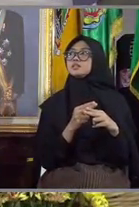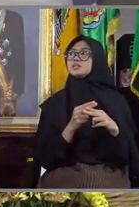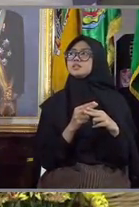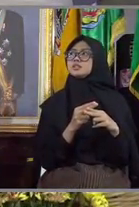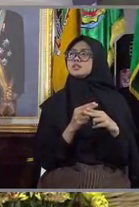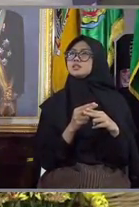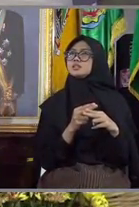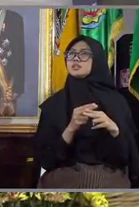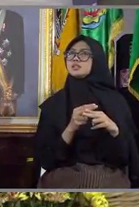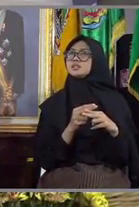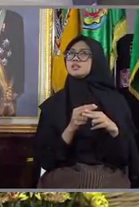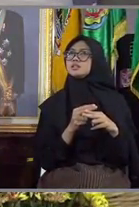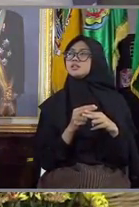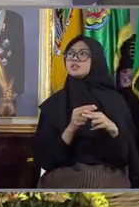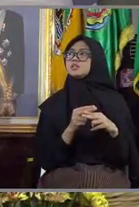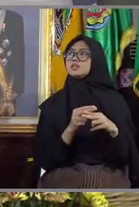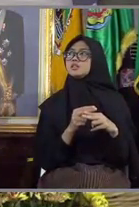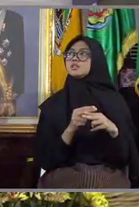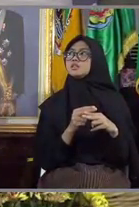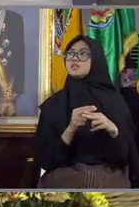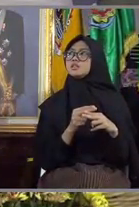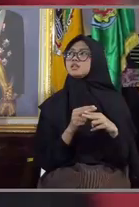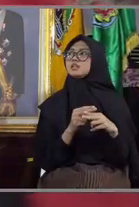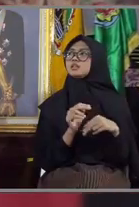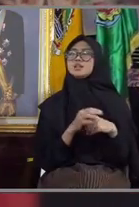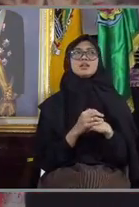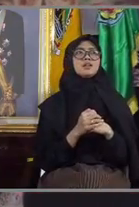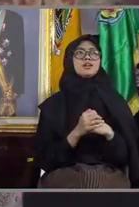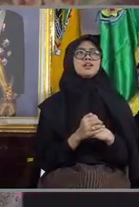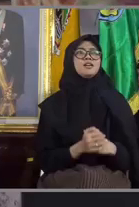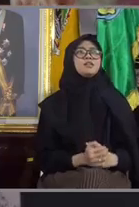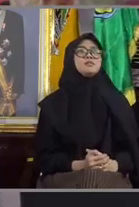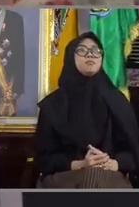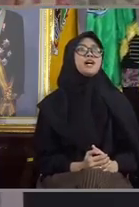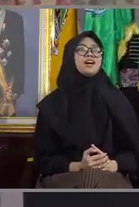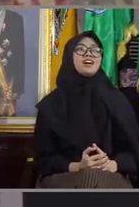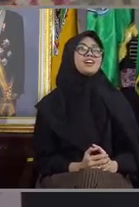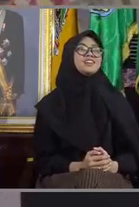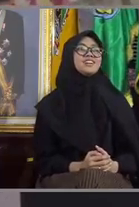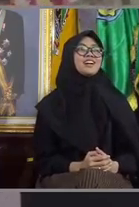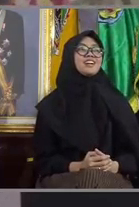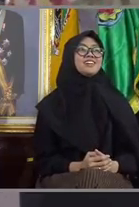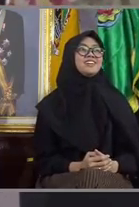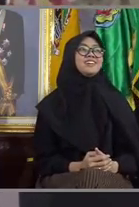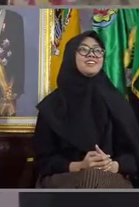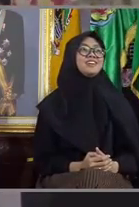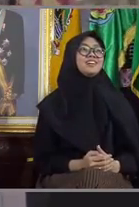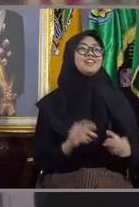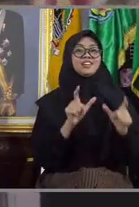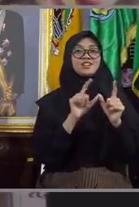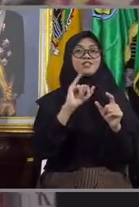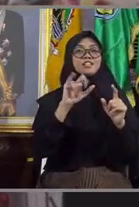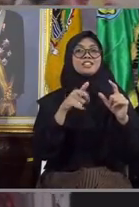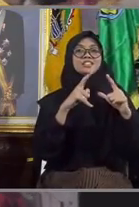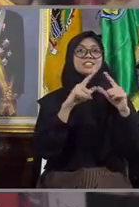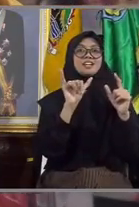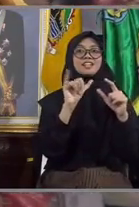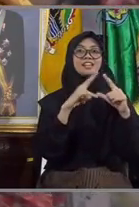Wijayanti. Saya dari Organisasi Pemberdayaan Perempuan yang ada. Oke, Bu Wijayanti. Dari FKKG Pak.